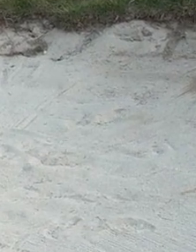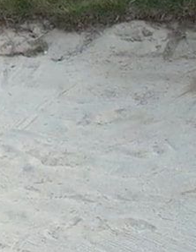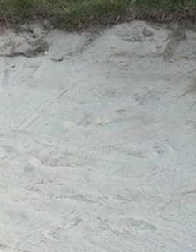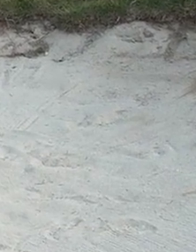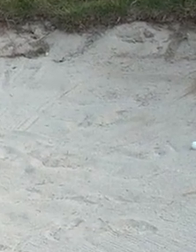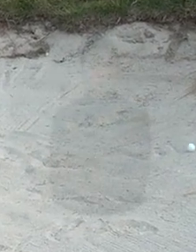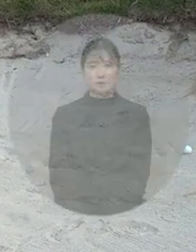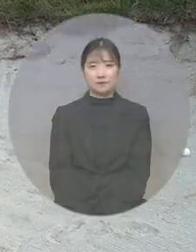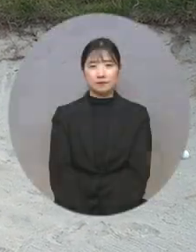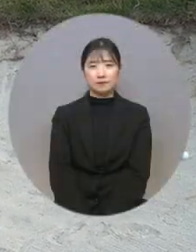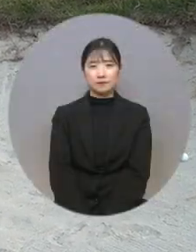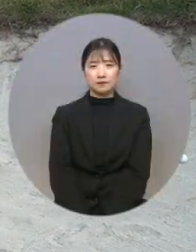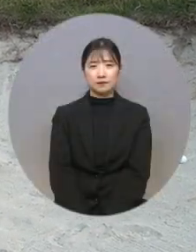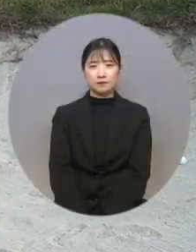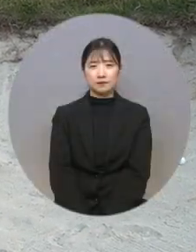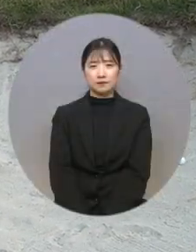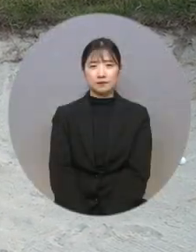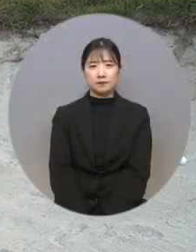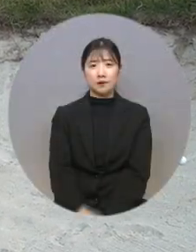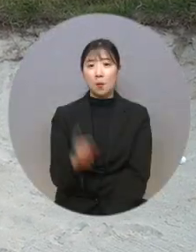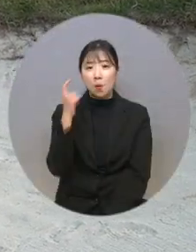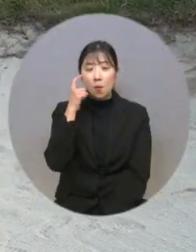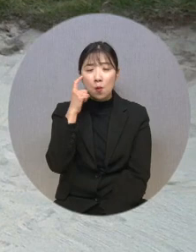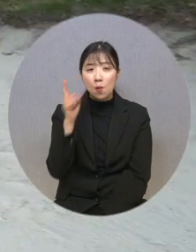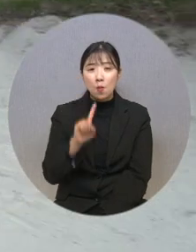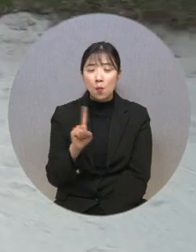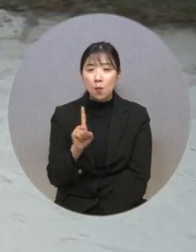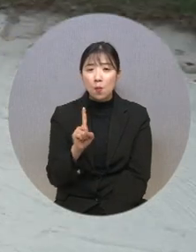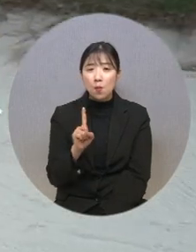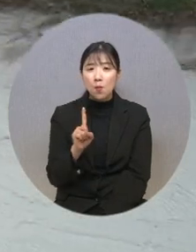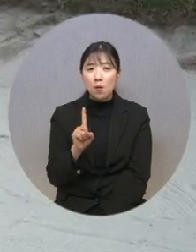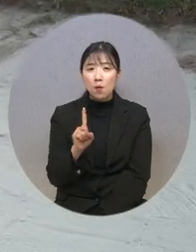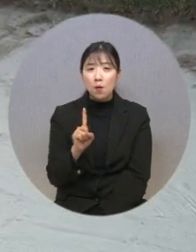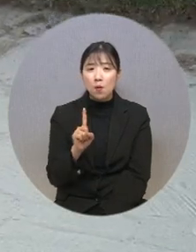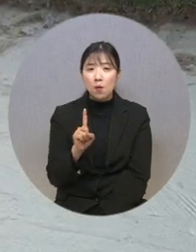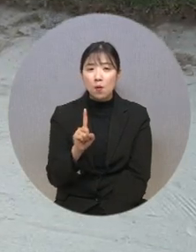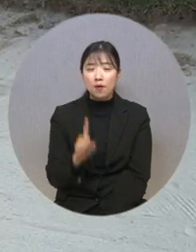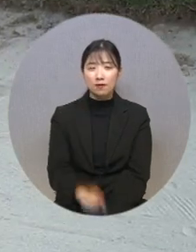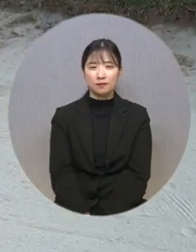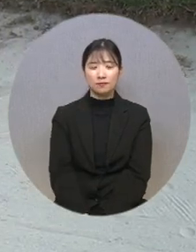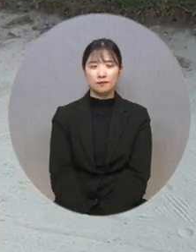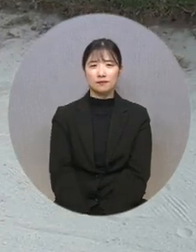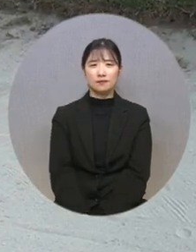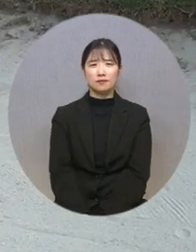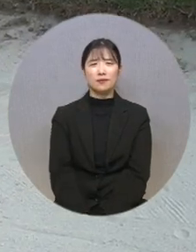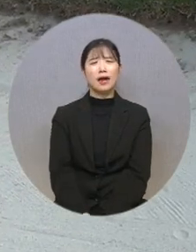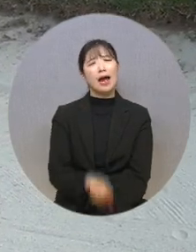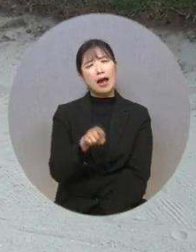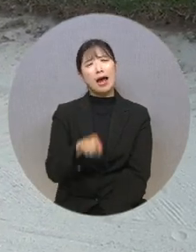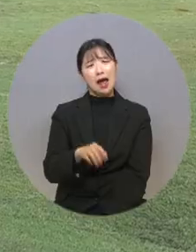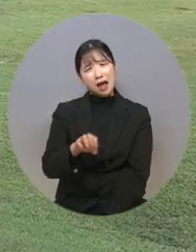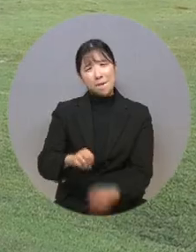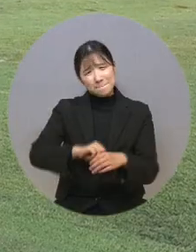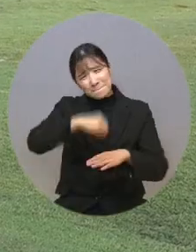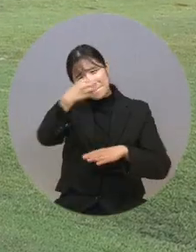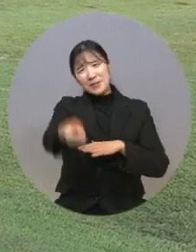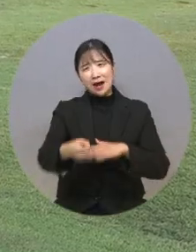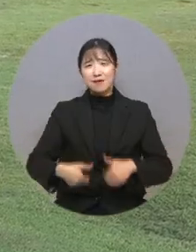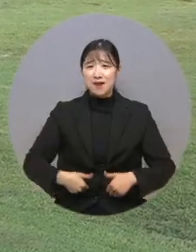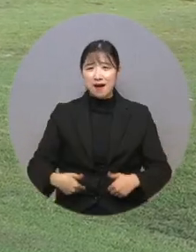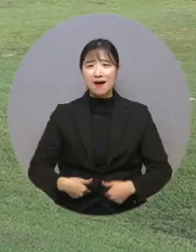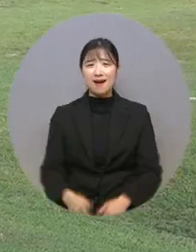돌아오는 거야. 왜 왜? 아 진짜 언니 집중해야 돼 빨리.